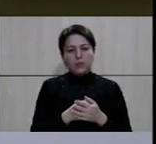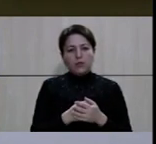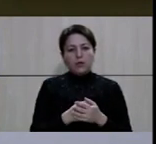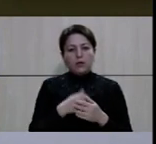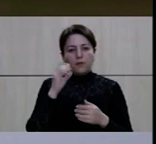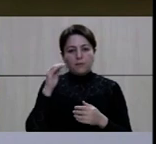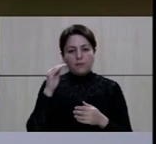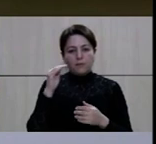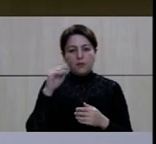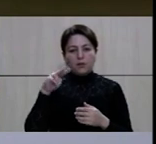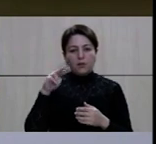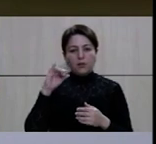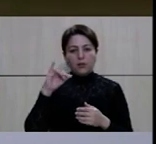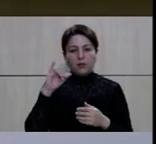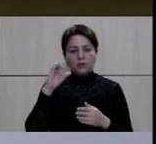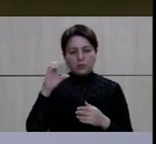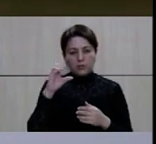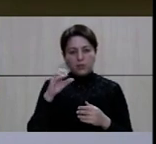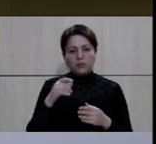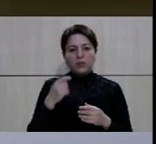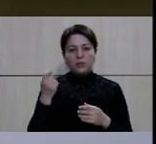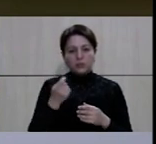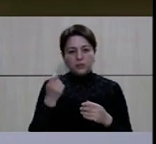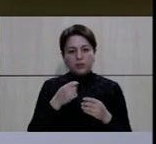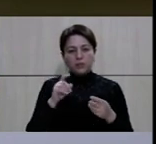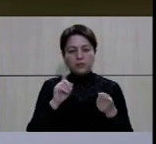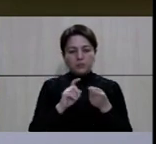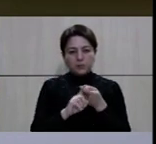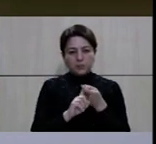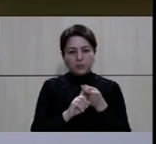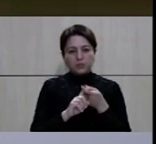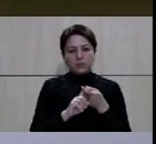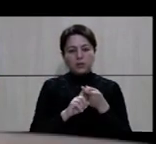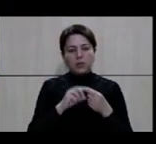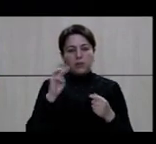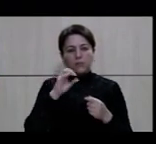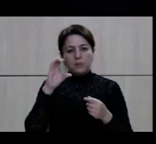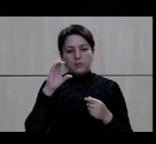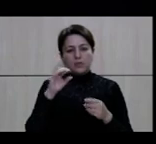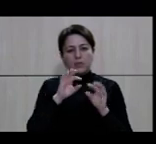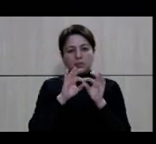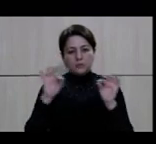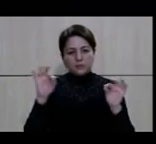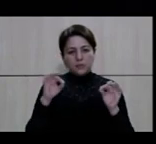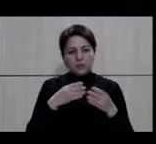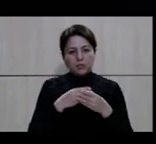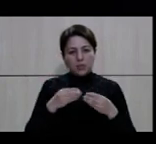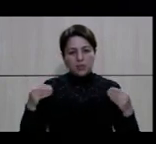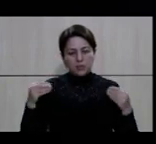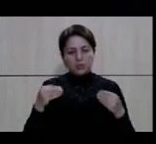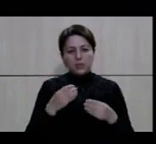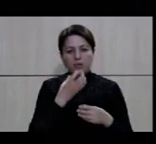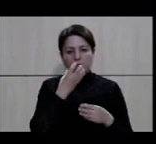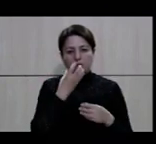fluslarni, kavsharlarni detallarda biriktirishda mis simimizni erish temperaturasi yuqori bo'lganligi